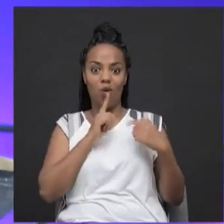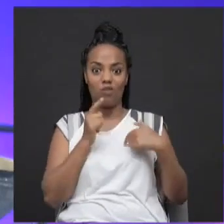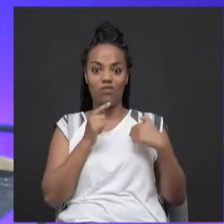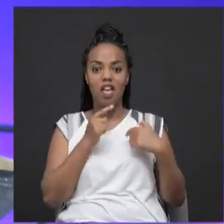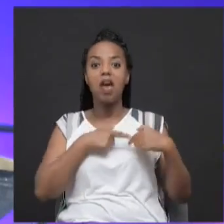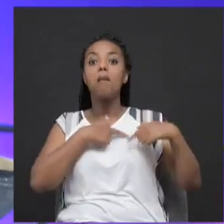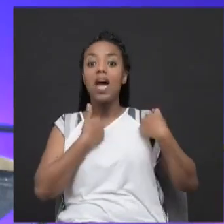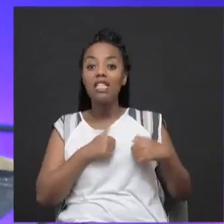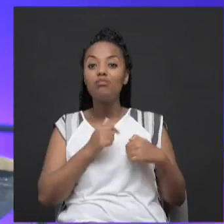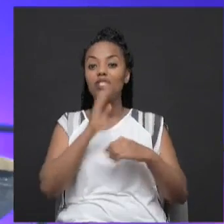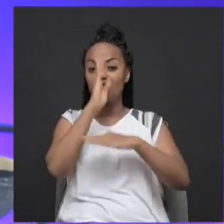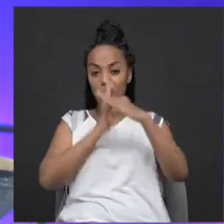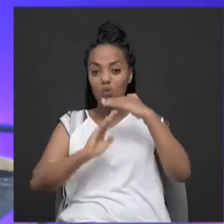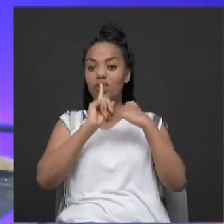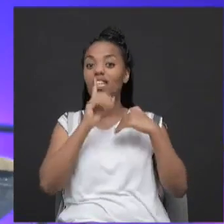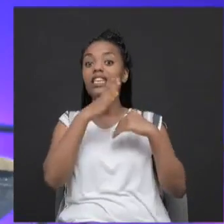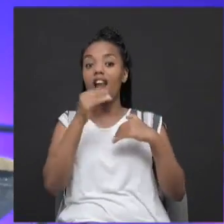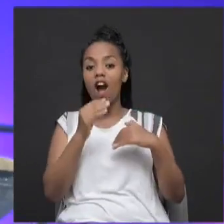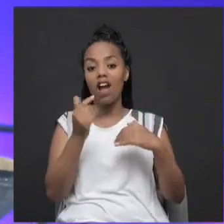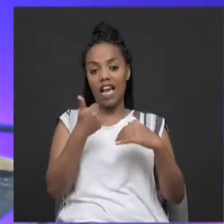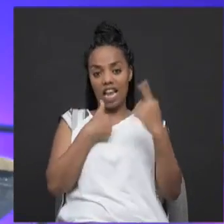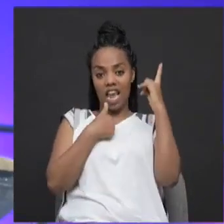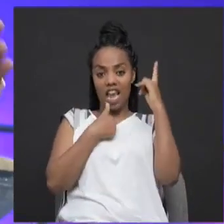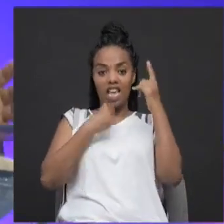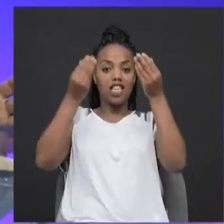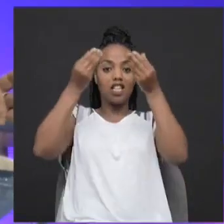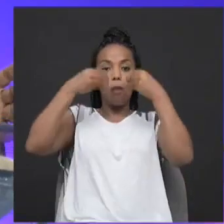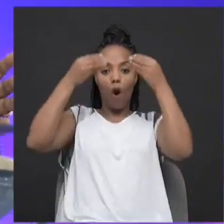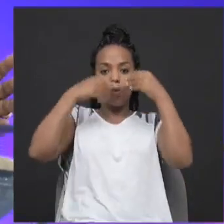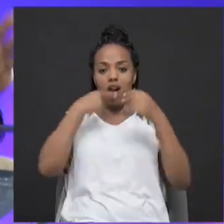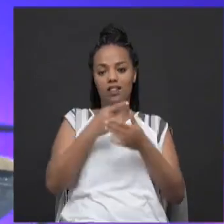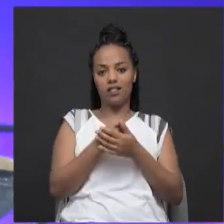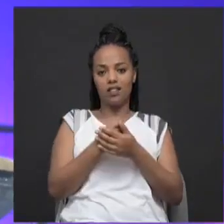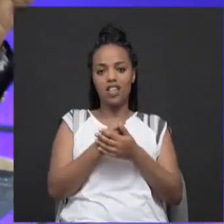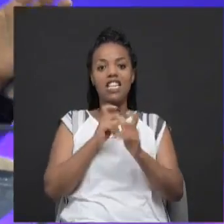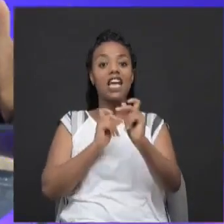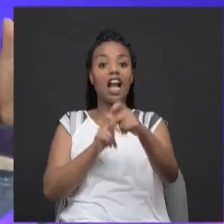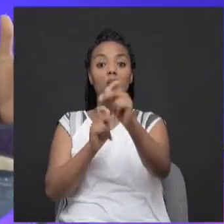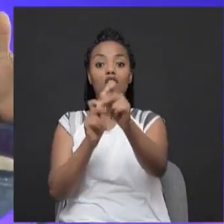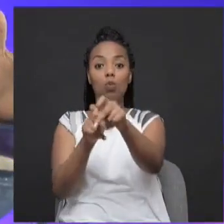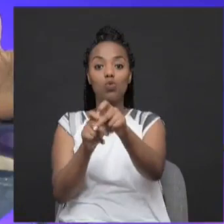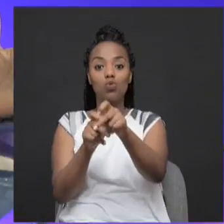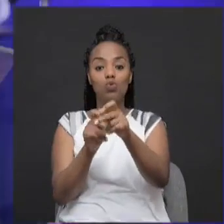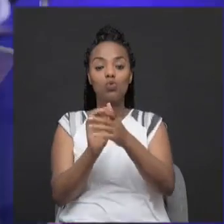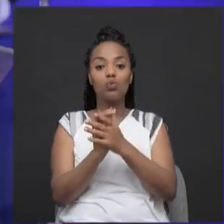በልቤም ትሑት ነኝና ከእኔ ተማሩ አለ። ደቀ መዛሙርቱን ወገኖቼ ሆይ ደቀ መዛሙርቱን